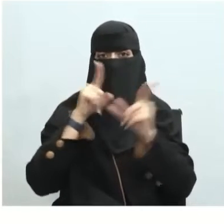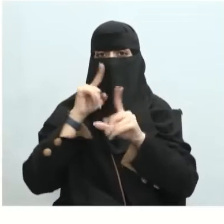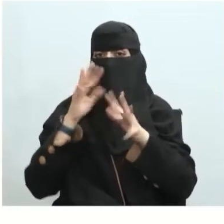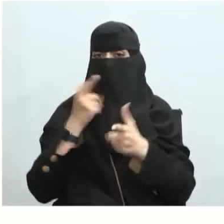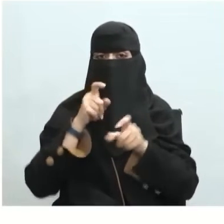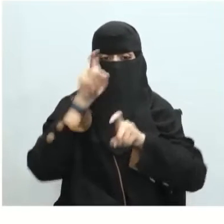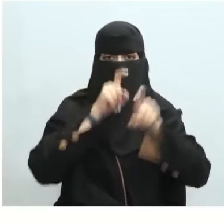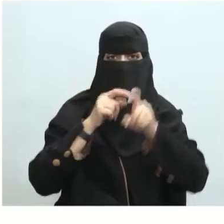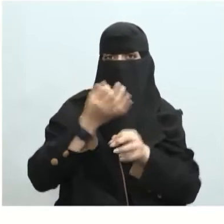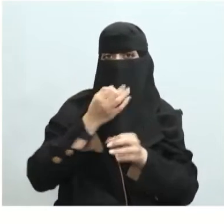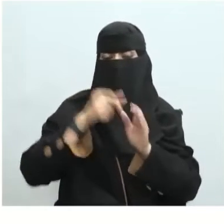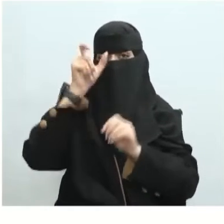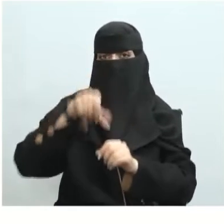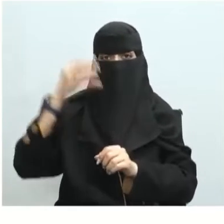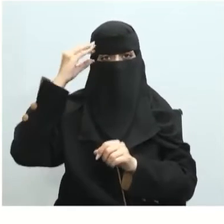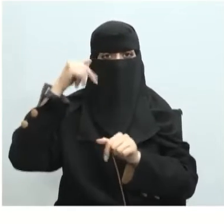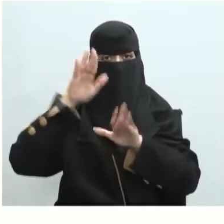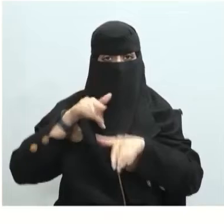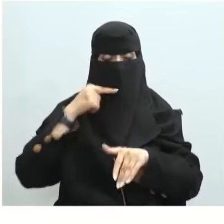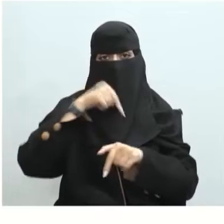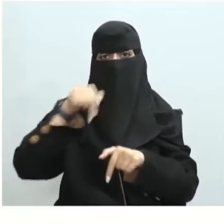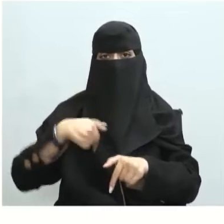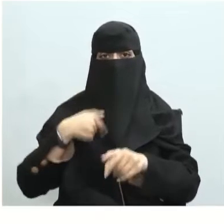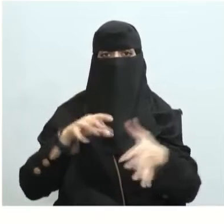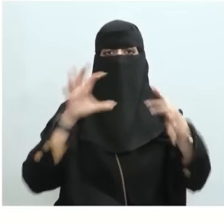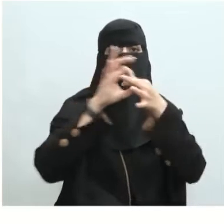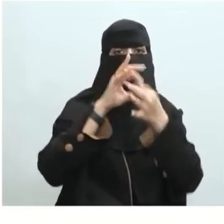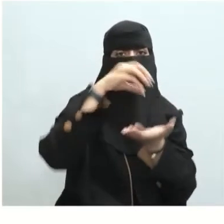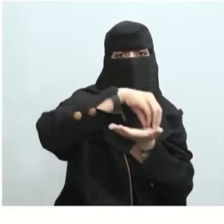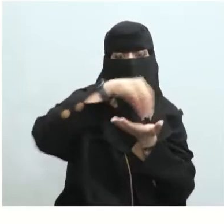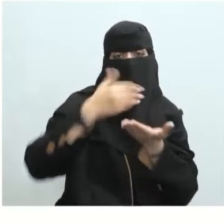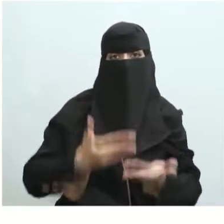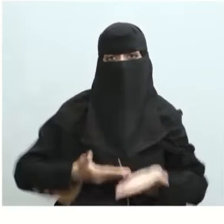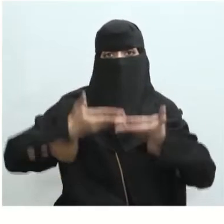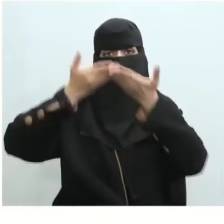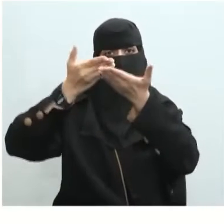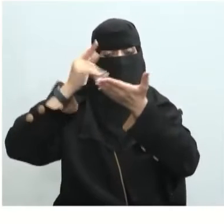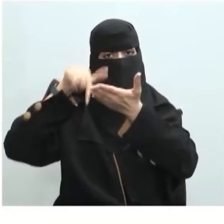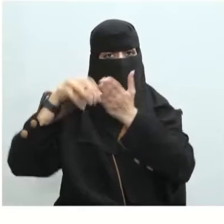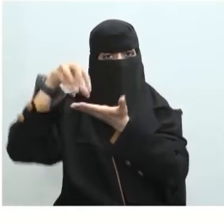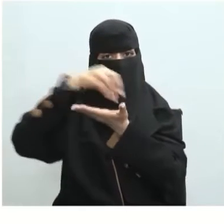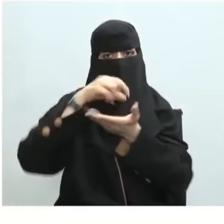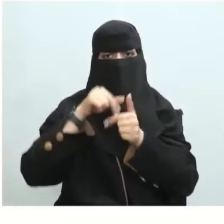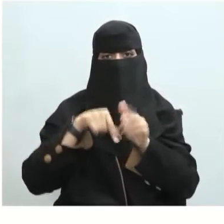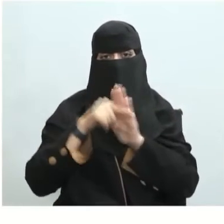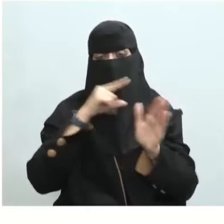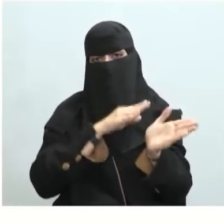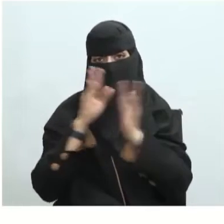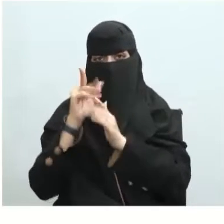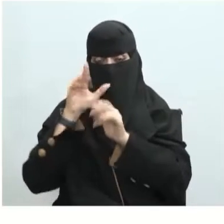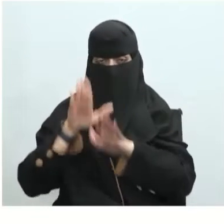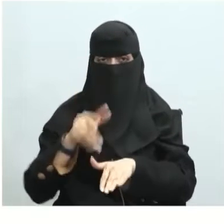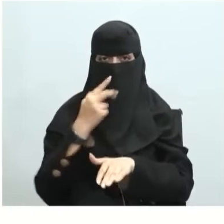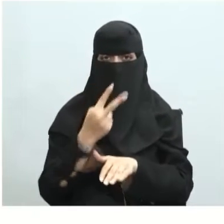واقوال علماء في العلم ونهضته بالبلدان العلمي ولاحظته بالبلدان هذا موضوع يعني من الموضوعات